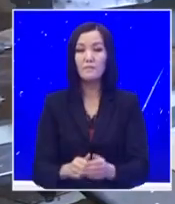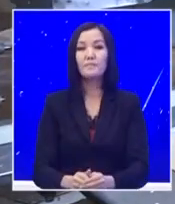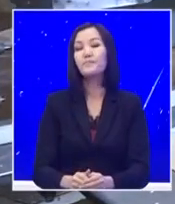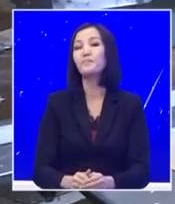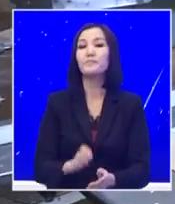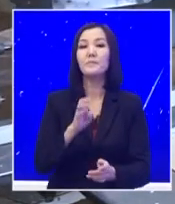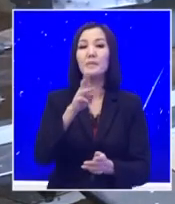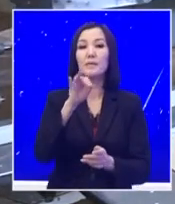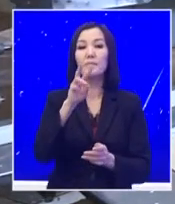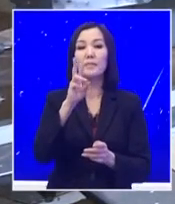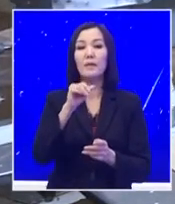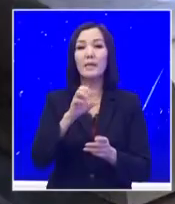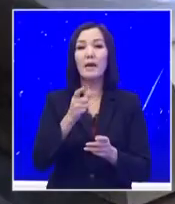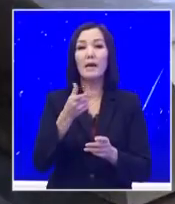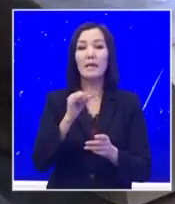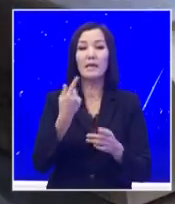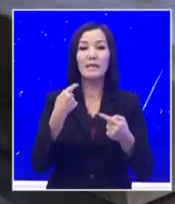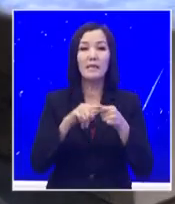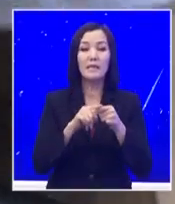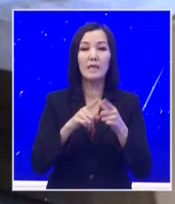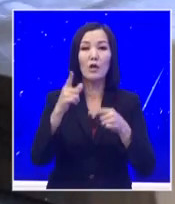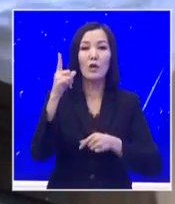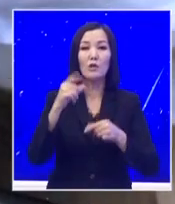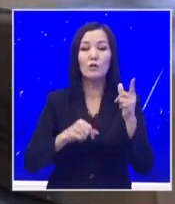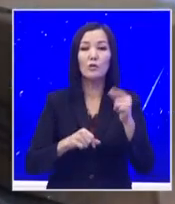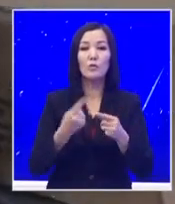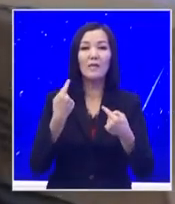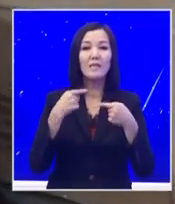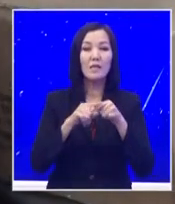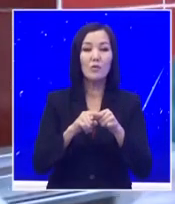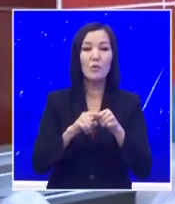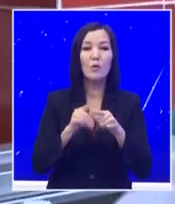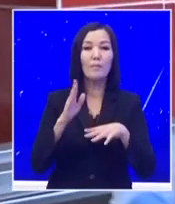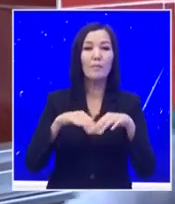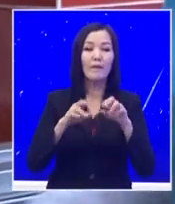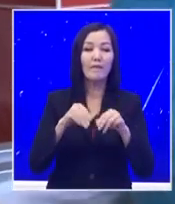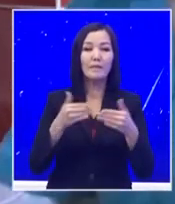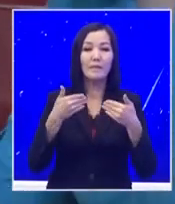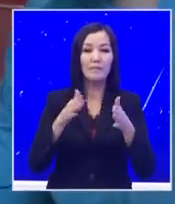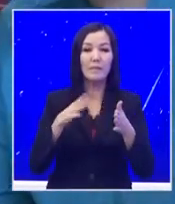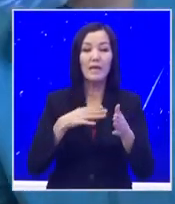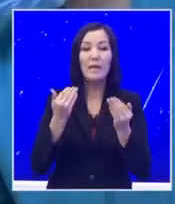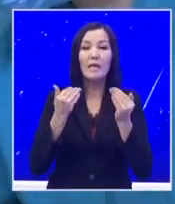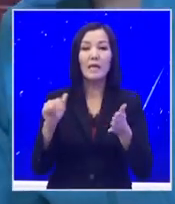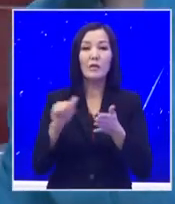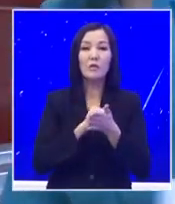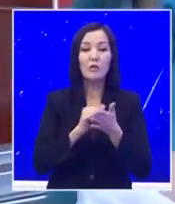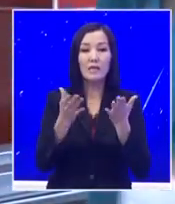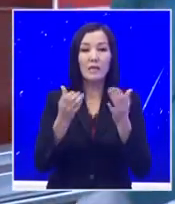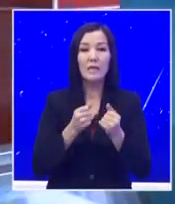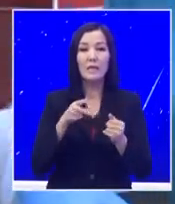Сержанқызы Талдықорғандағы агротехникалық колледжінде сүт өнімдерінің техник-технолог мамандығын бітірген. Қолына енді ғана дипломын алған